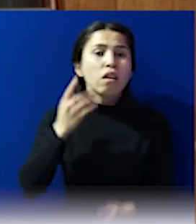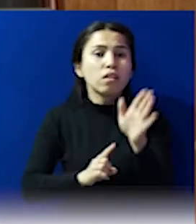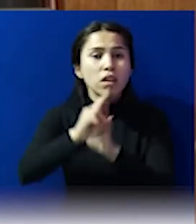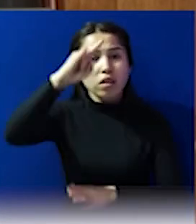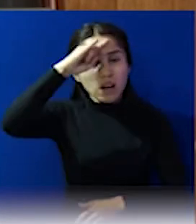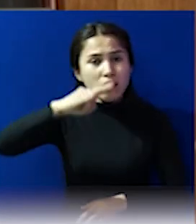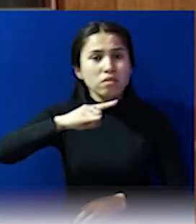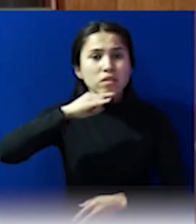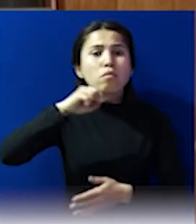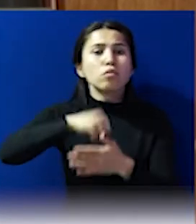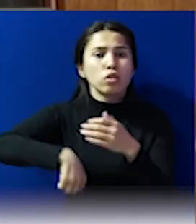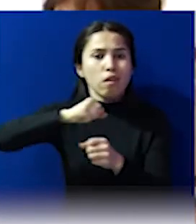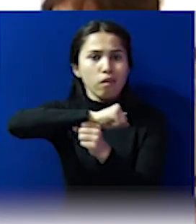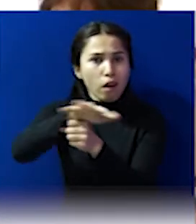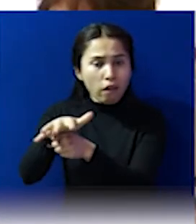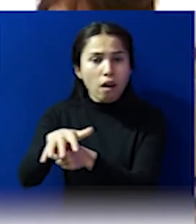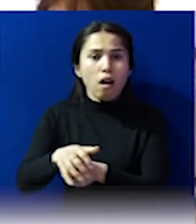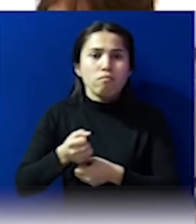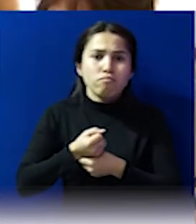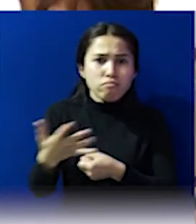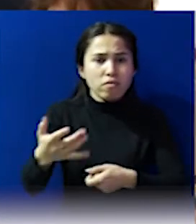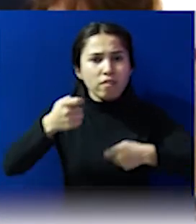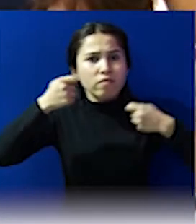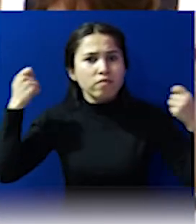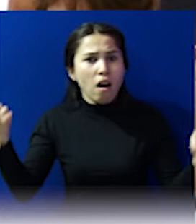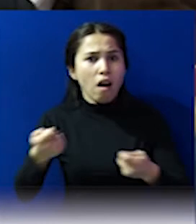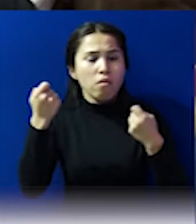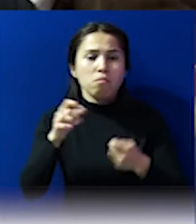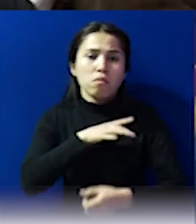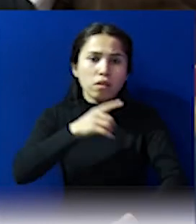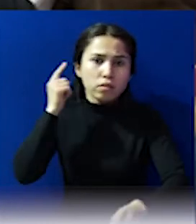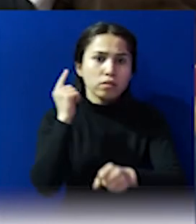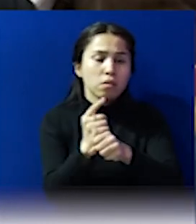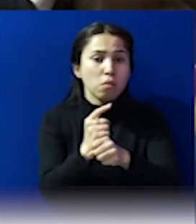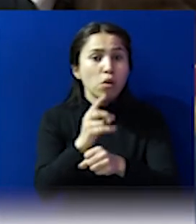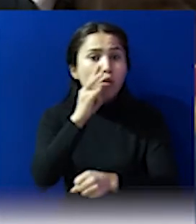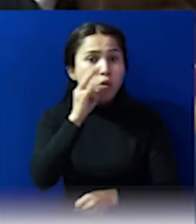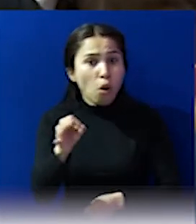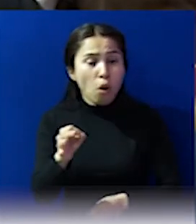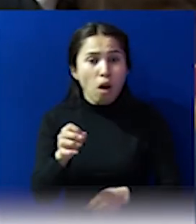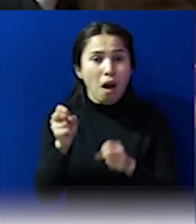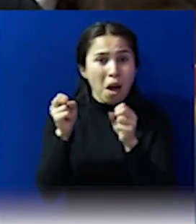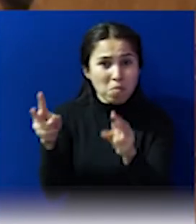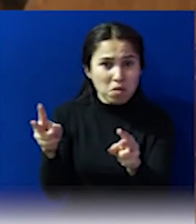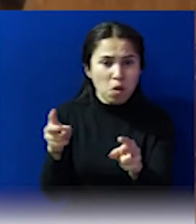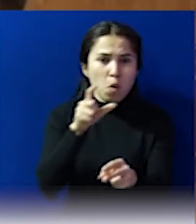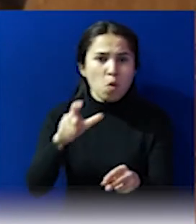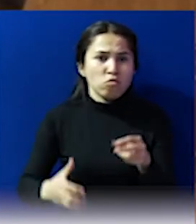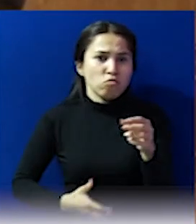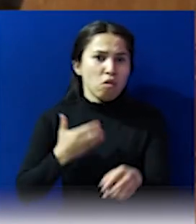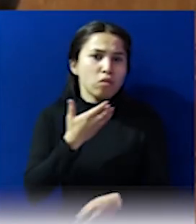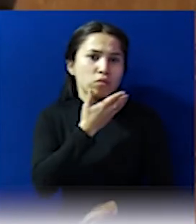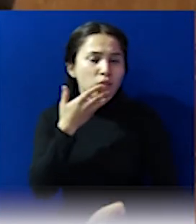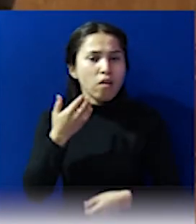и 26% на Шуйский районы. В завершении встречи глава региона дал ряд конкретных поручений ответственным специалистам